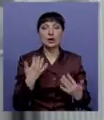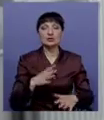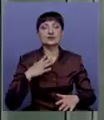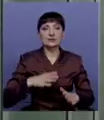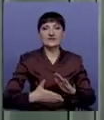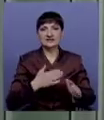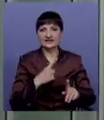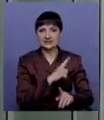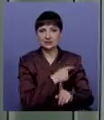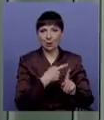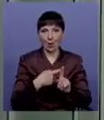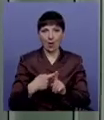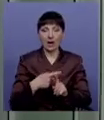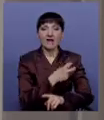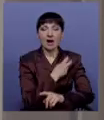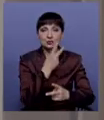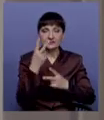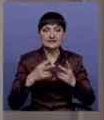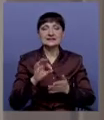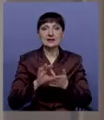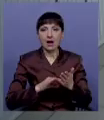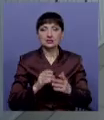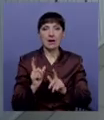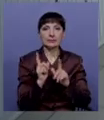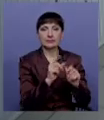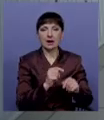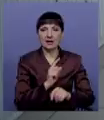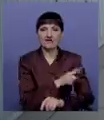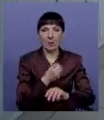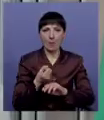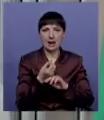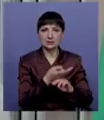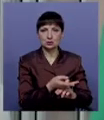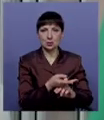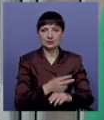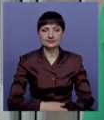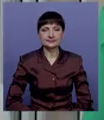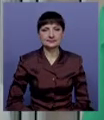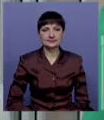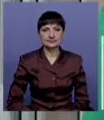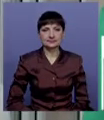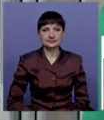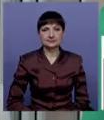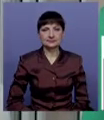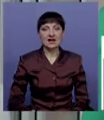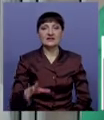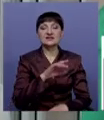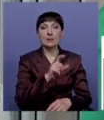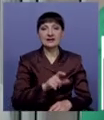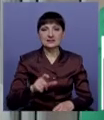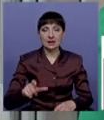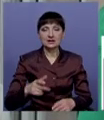вызвать скорую помощь фельдшера и оценив ситуацию сразу же направили их в областную инфекционную войну все пациенты